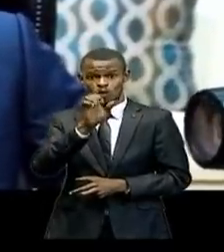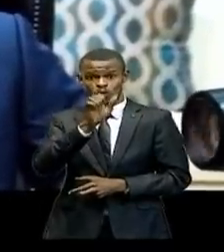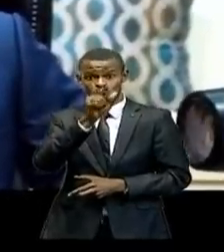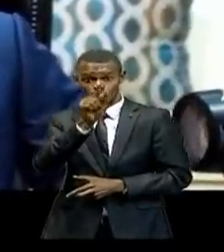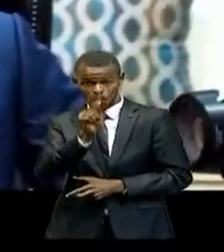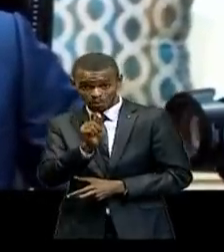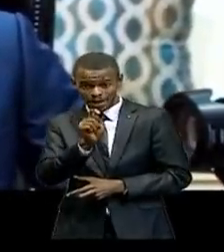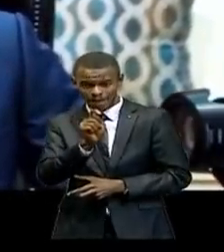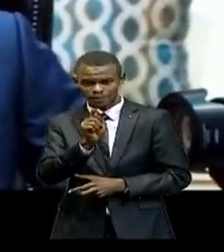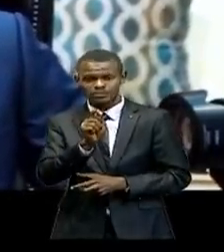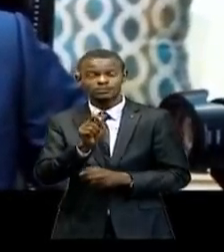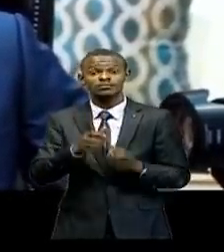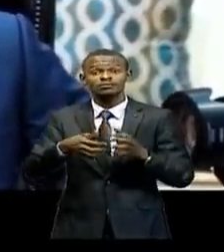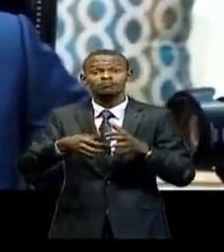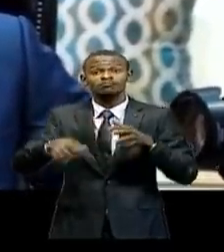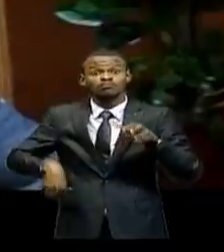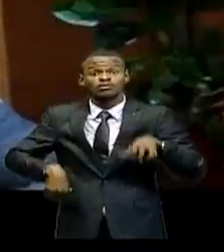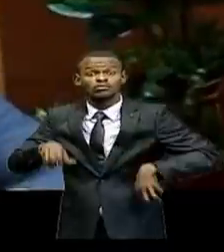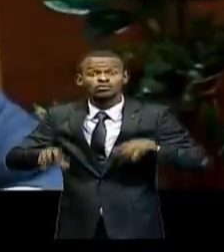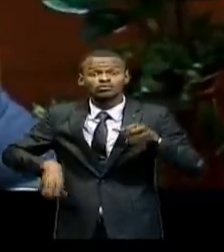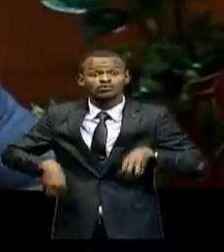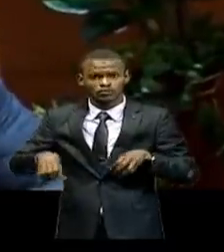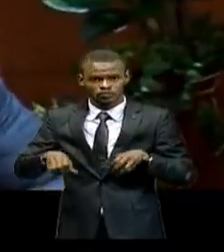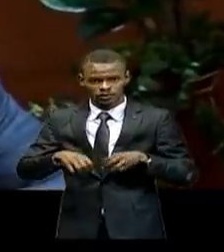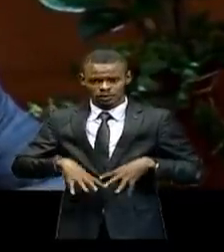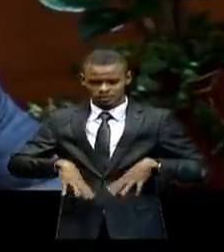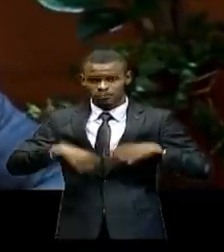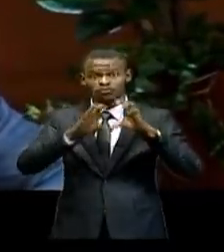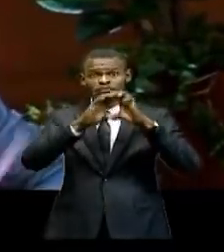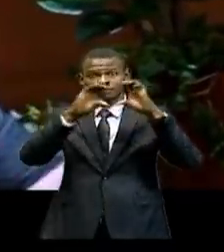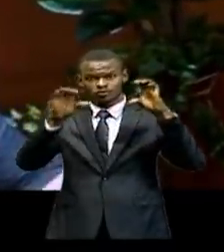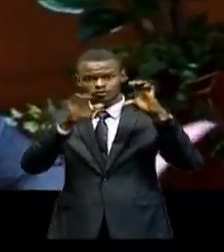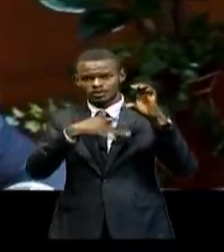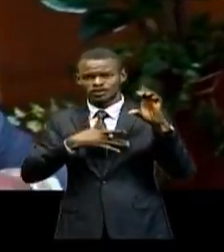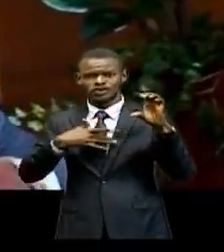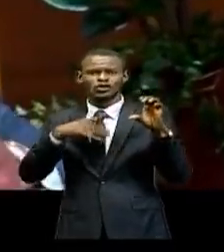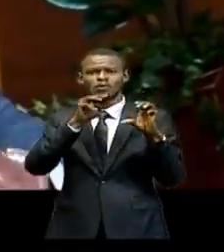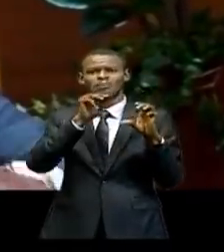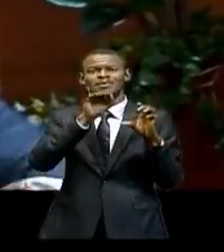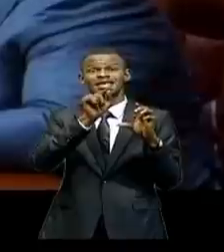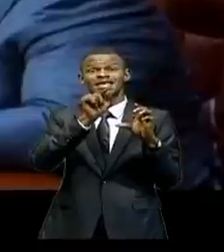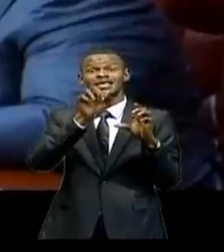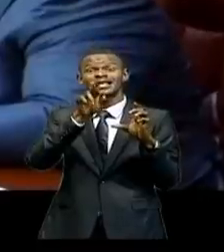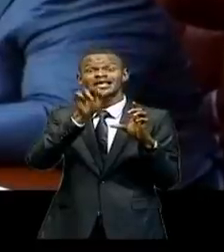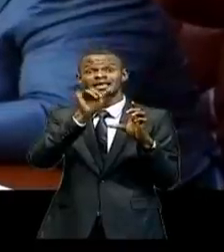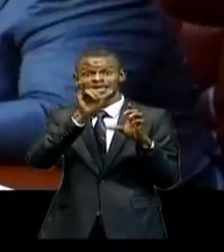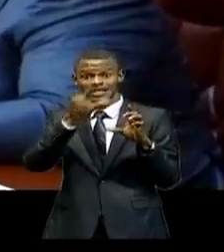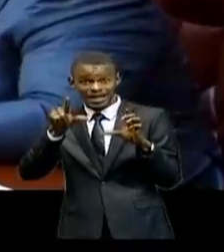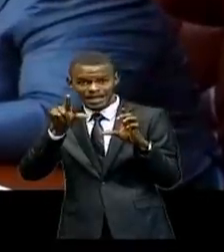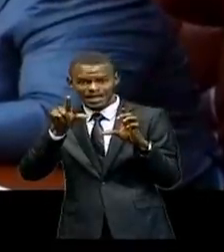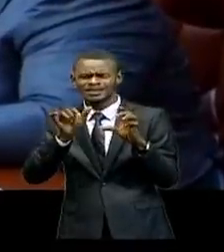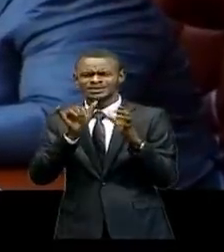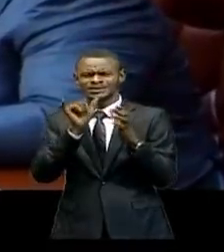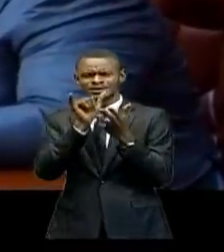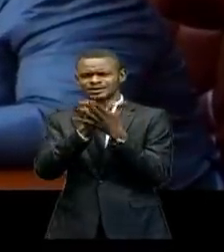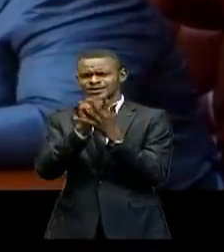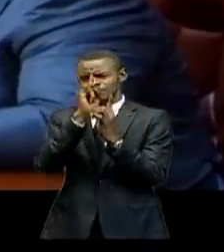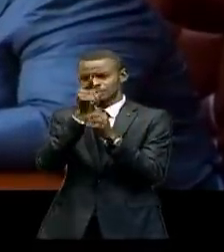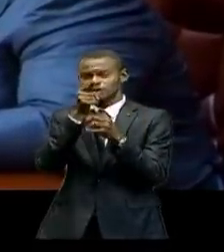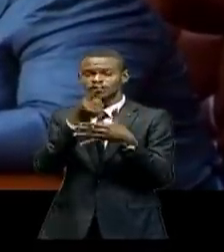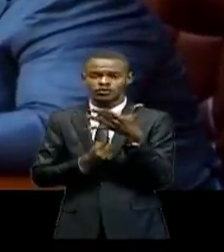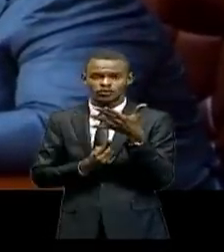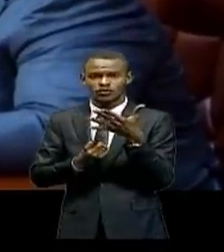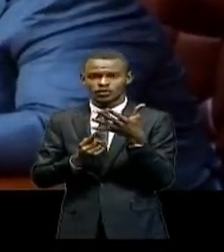label mitraille permet aux exportateurs de minorer la valeur réelle des stocks de cuivre et des cobalt, réduisant